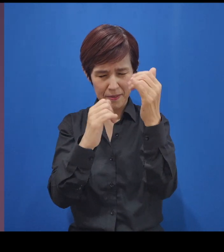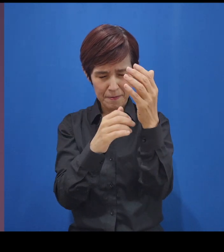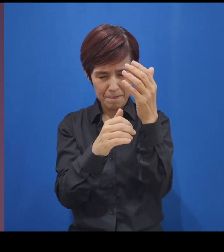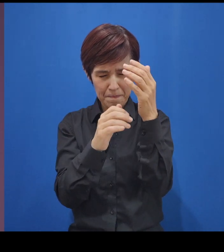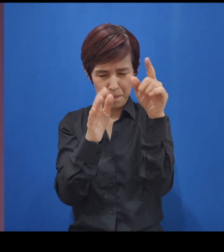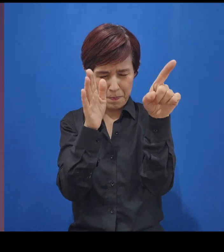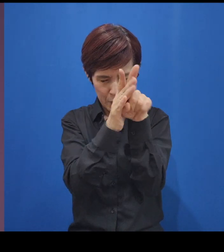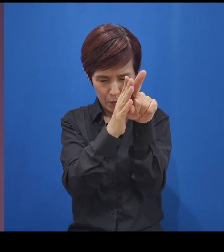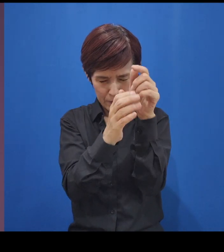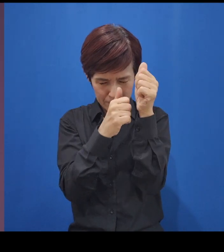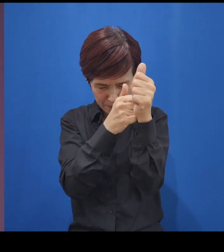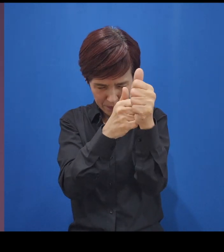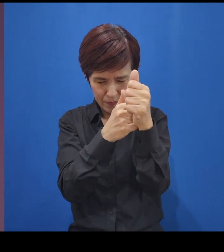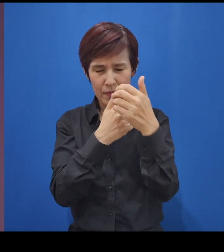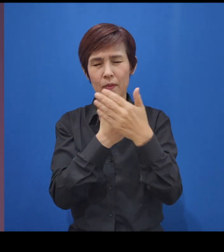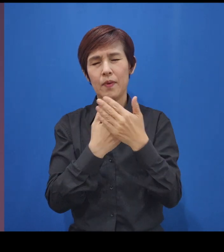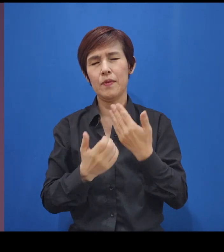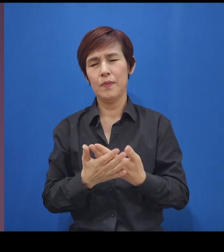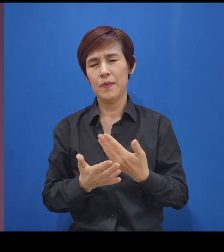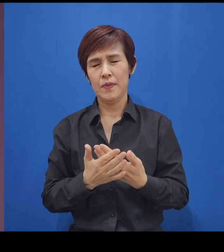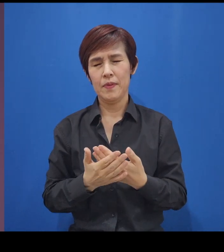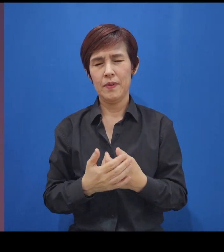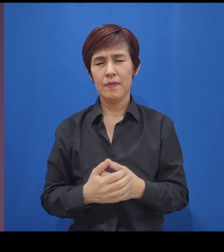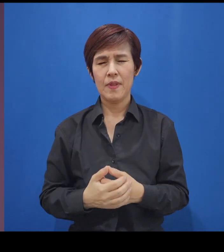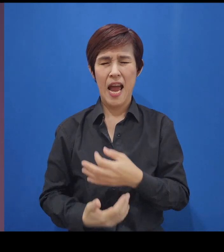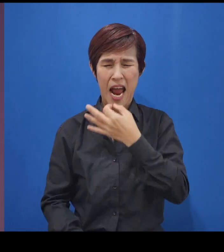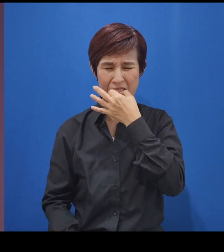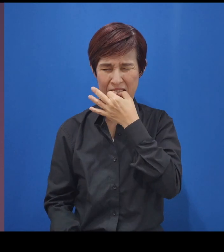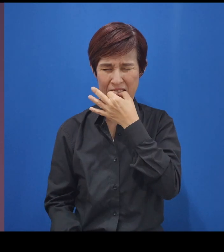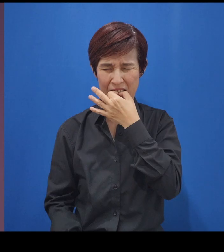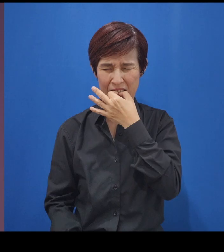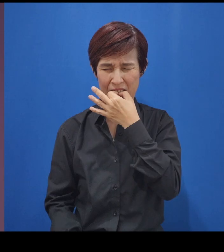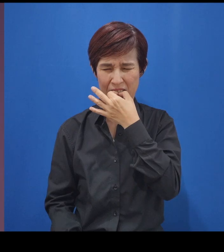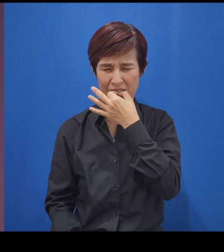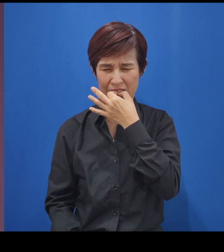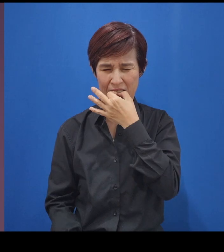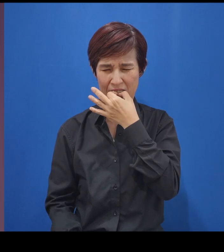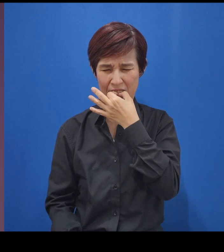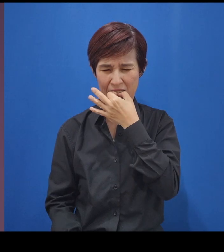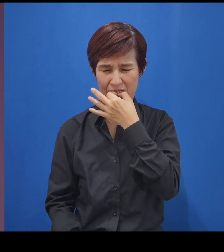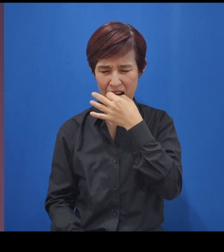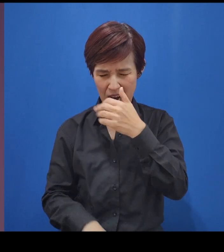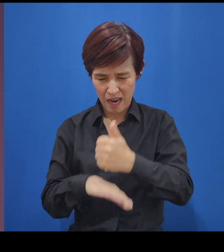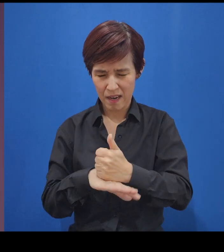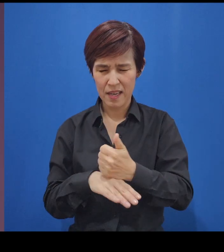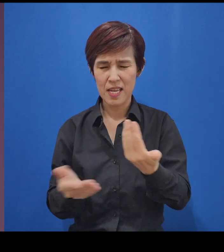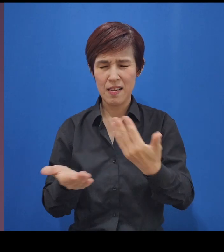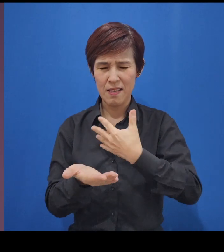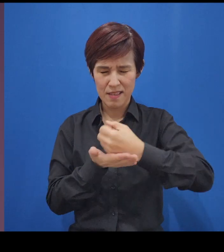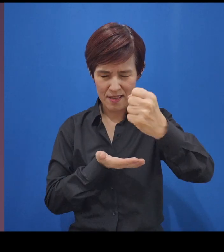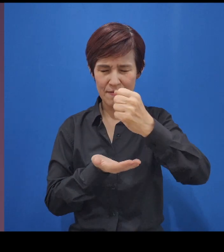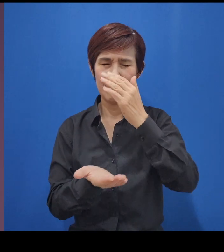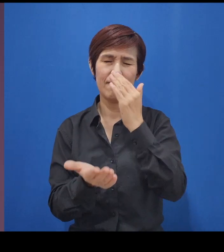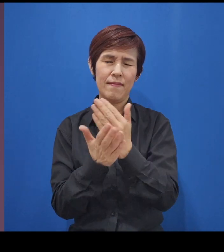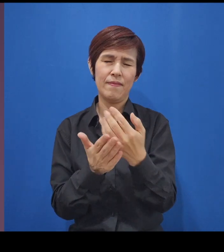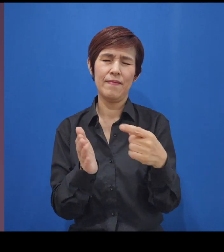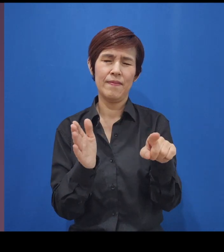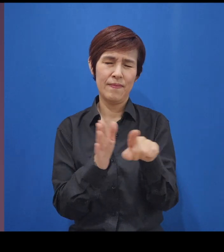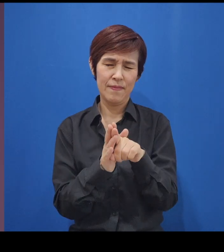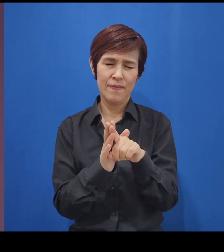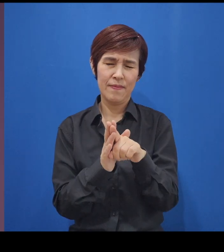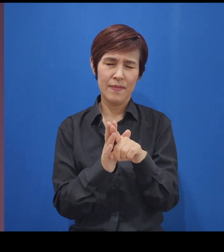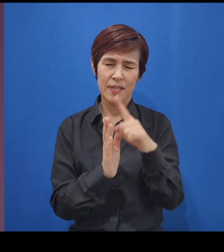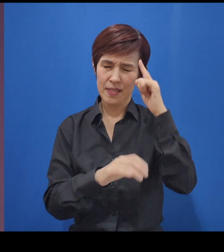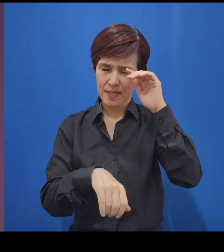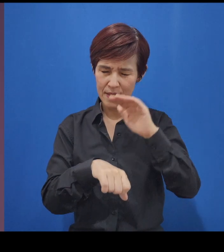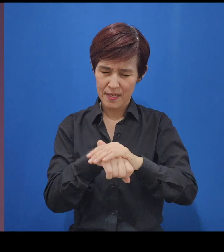수 있게 도와주시옵소서. 욕심을 붙들다가 직무를 빼앗기지 않도록 내